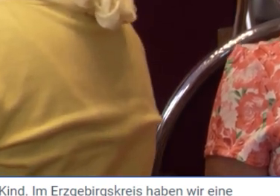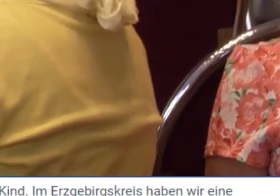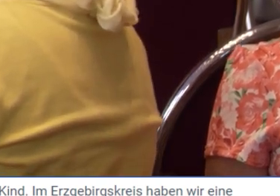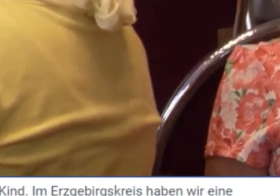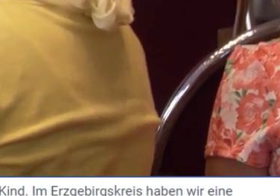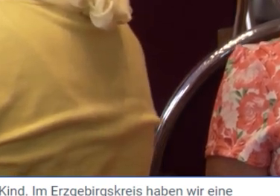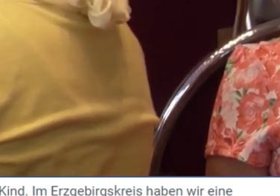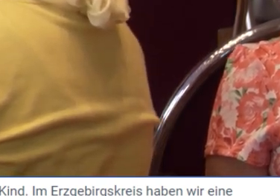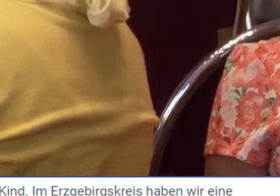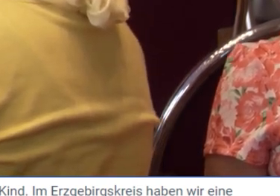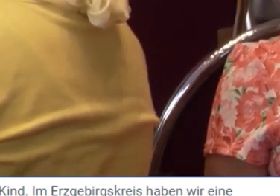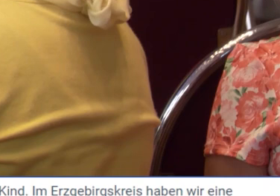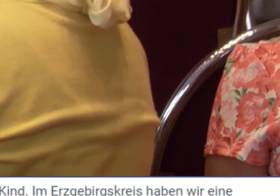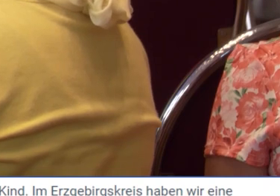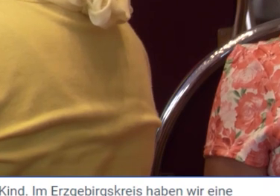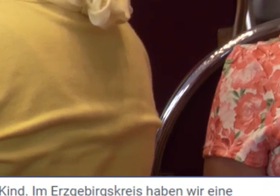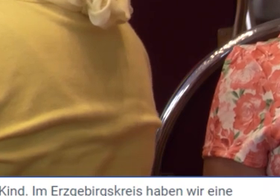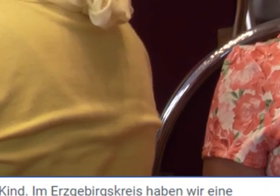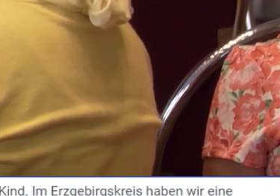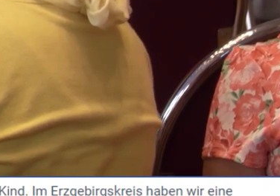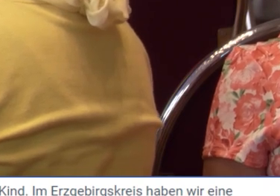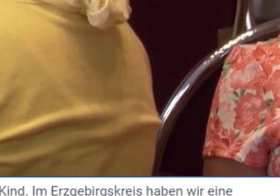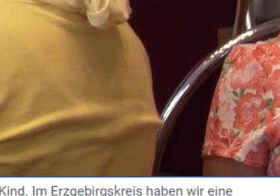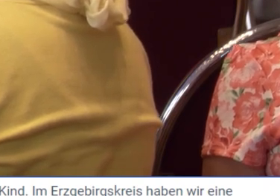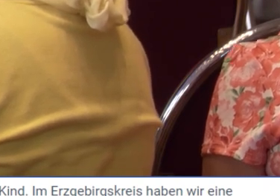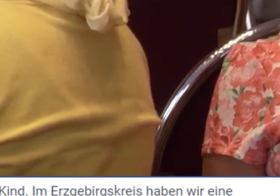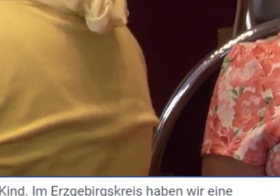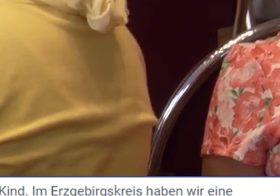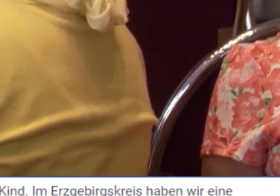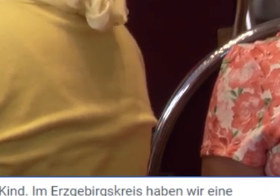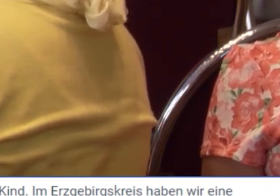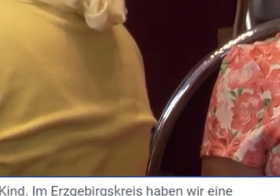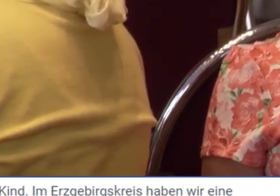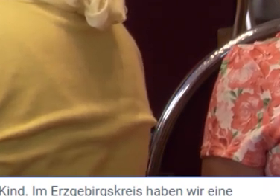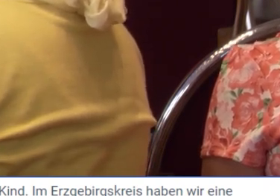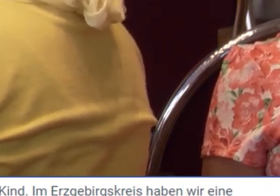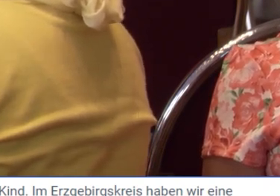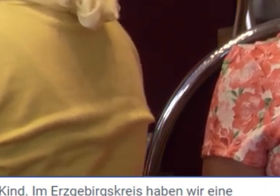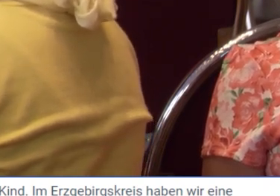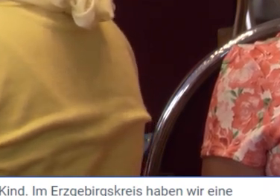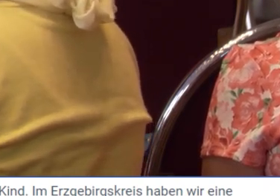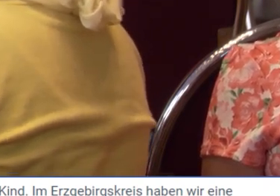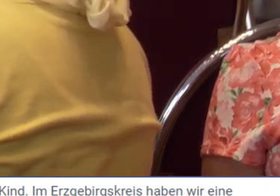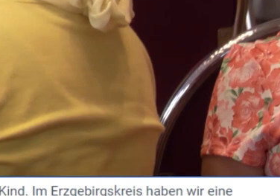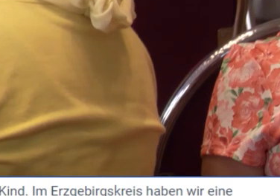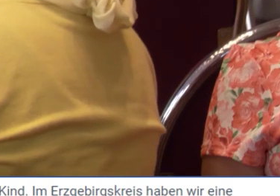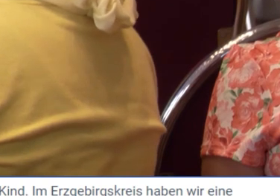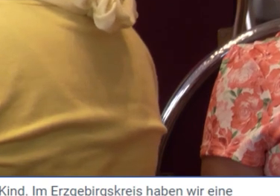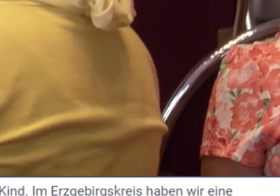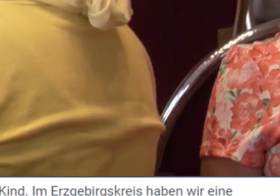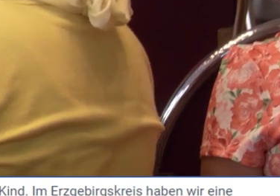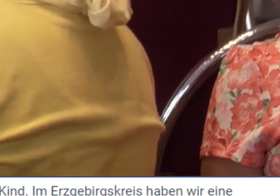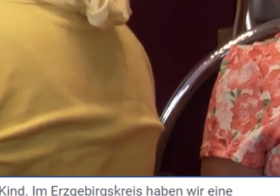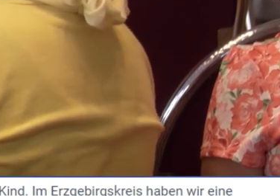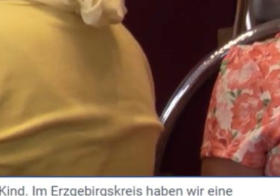aufhört aber ich glaube diese Eltern Assistenz ist sehr aus meinem Erleben Star also